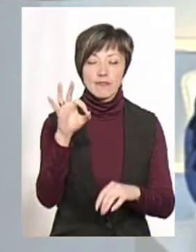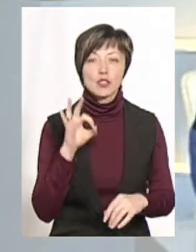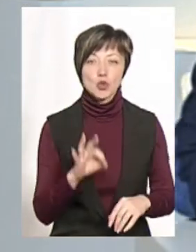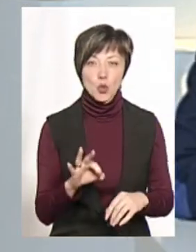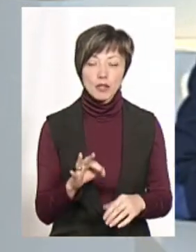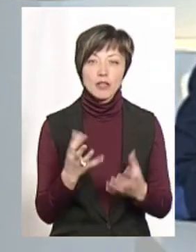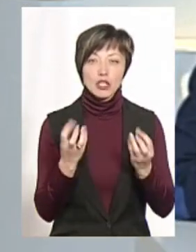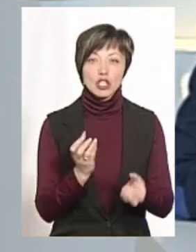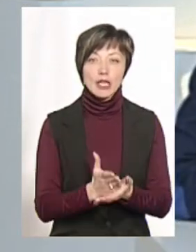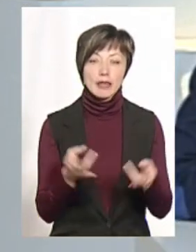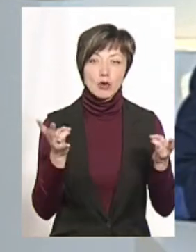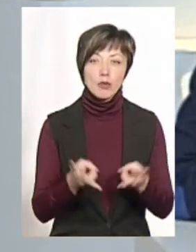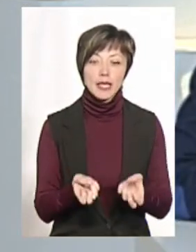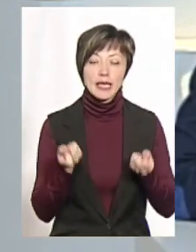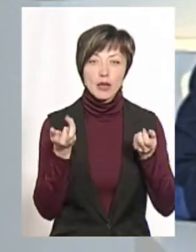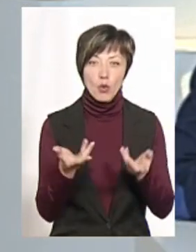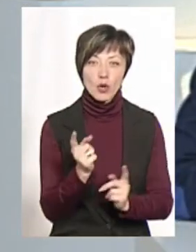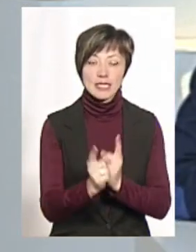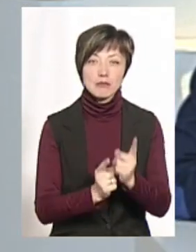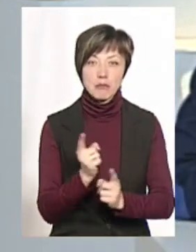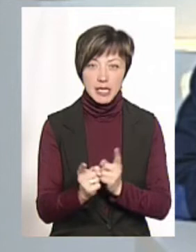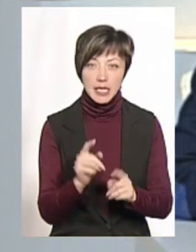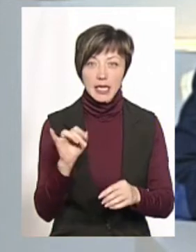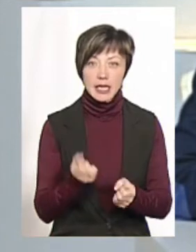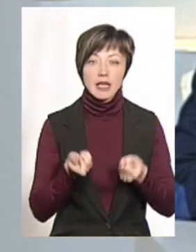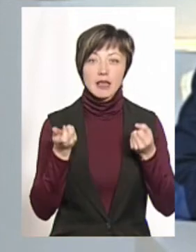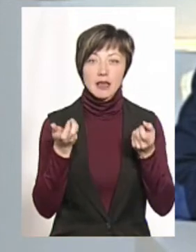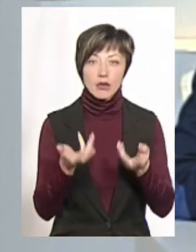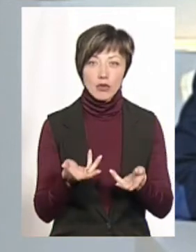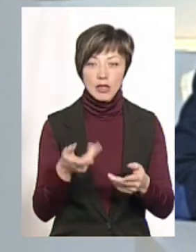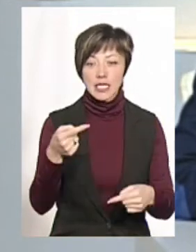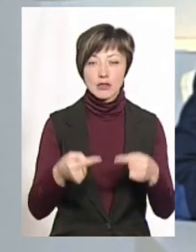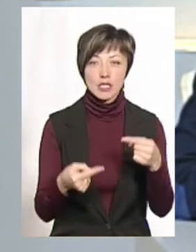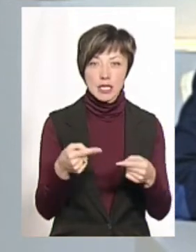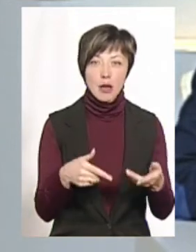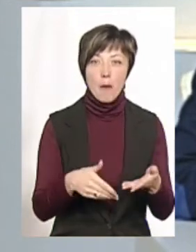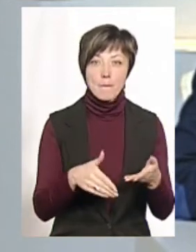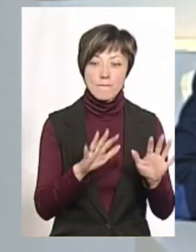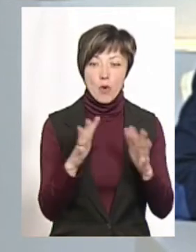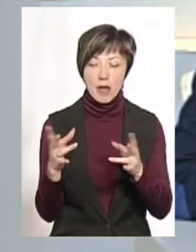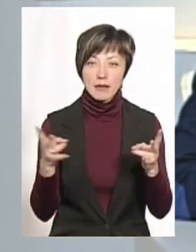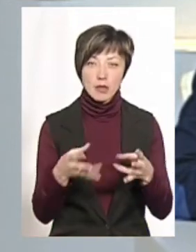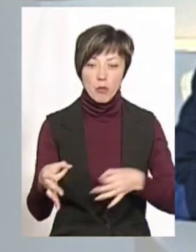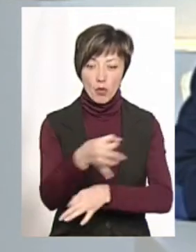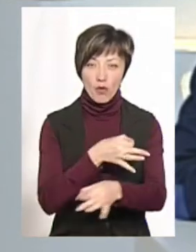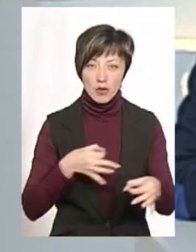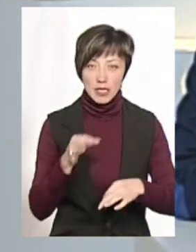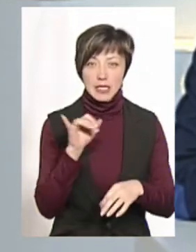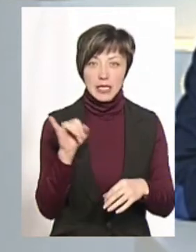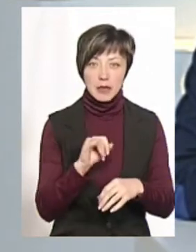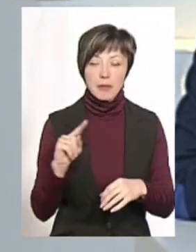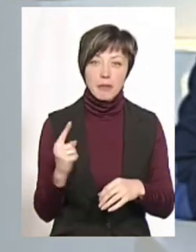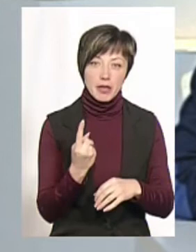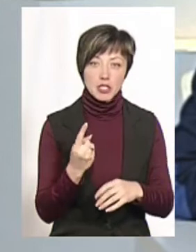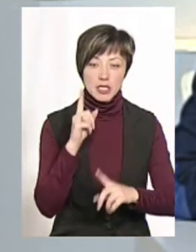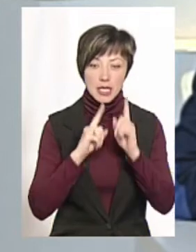95-98%. Є ще необхідність кількох змін, ну і кілька є дискусійних моментів, які ще треба проговорити. Ну але